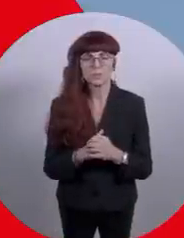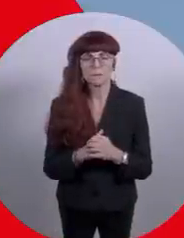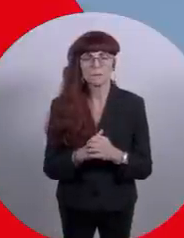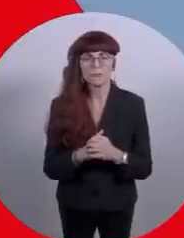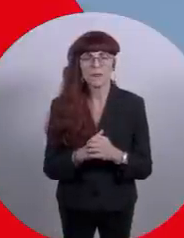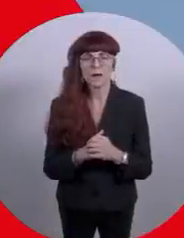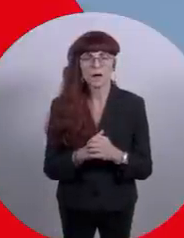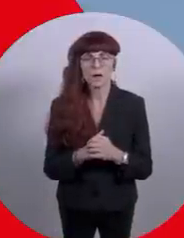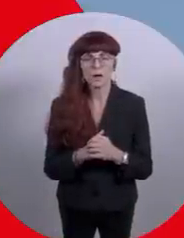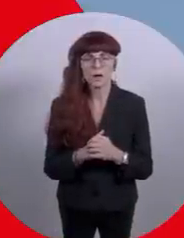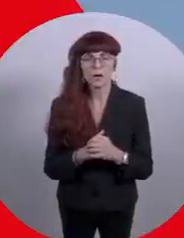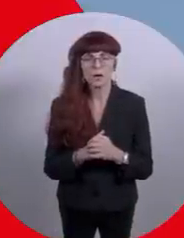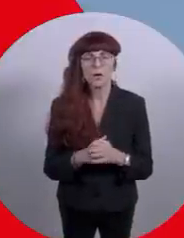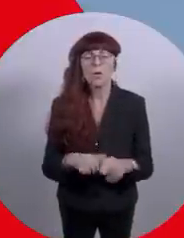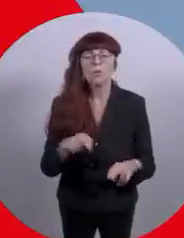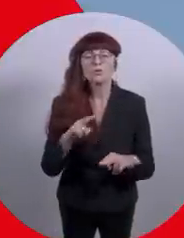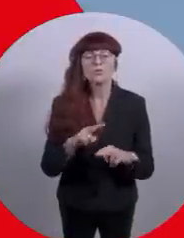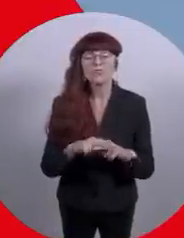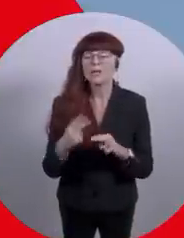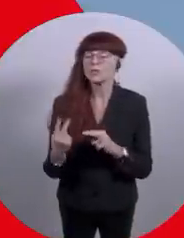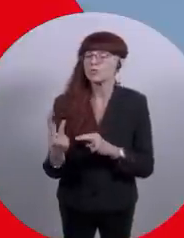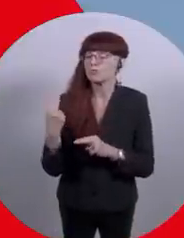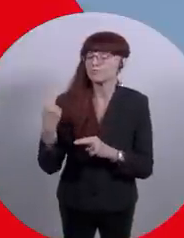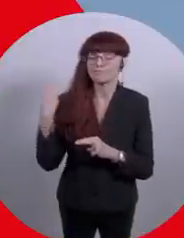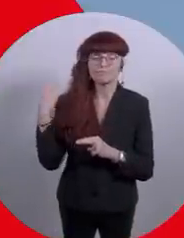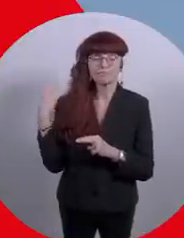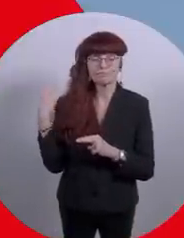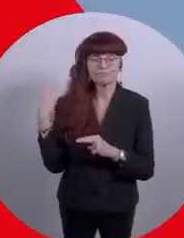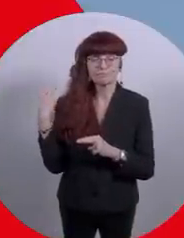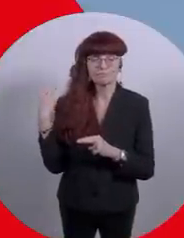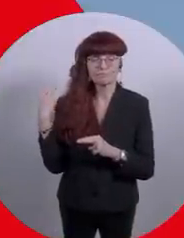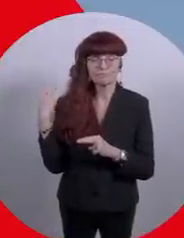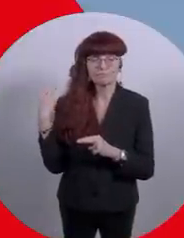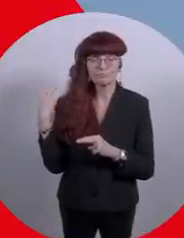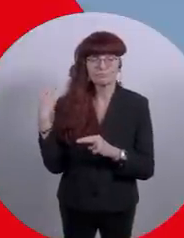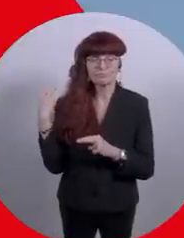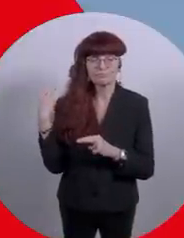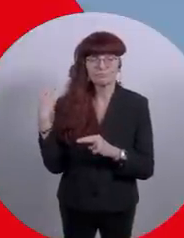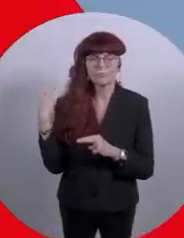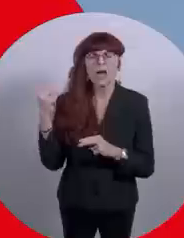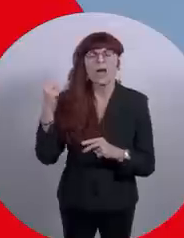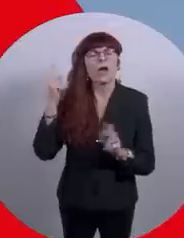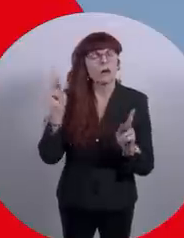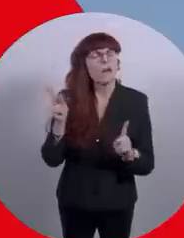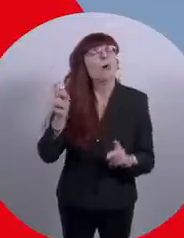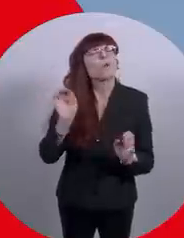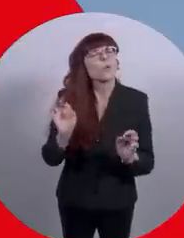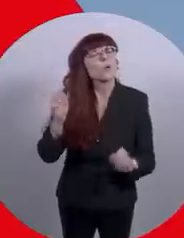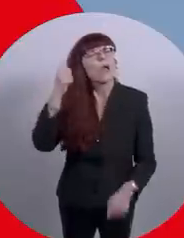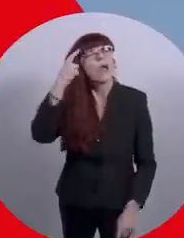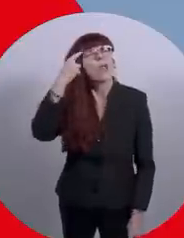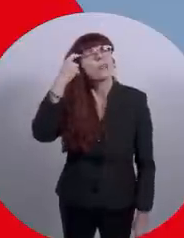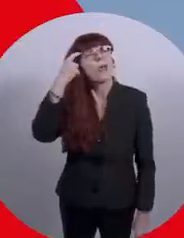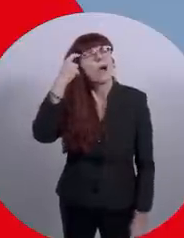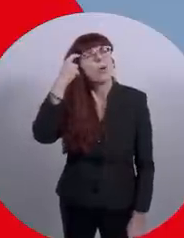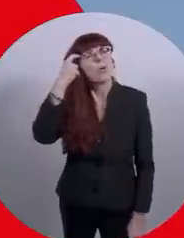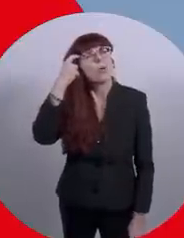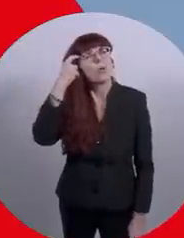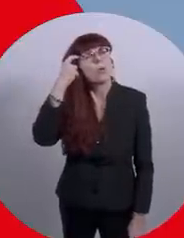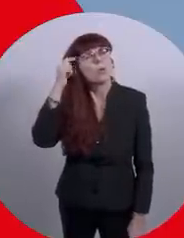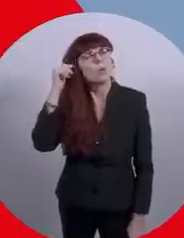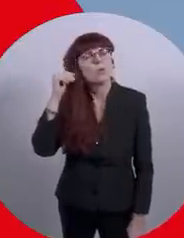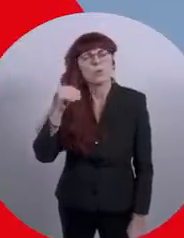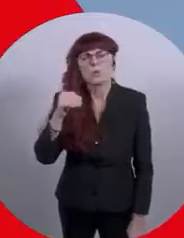und wenn man ein bisschen auch in die Vergangenheit blickt ich kann mir nur gut erinnern da muss man schauen welchen